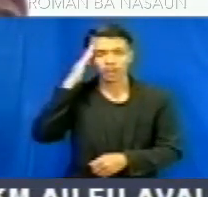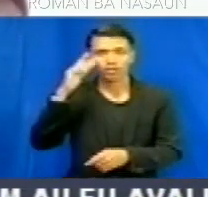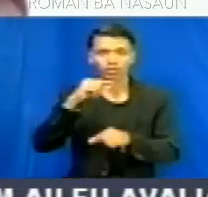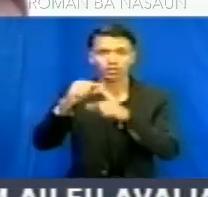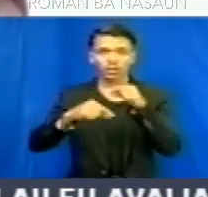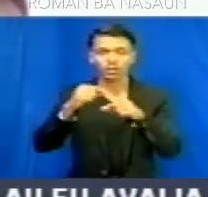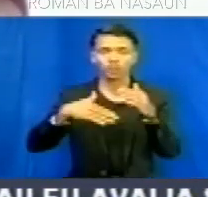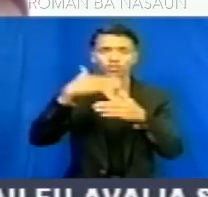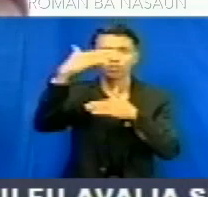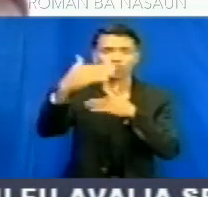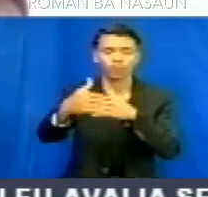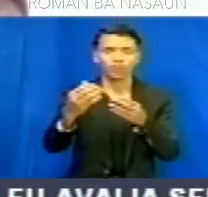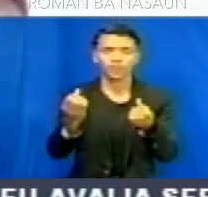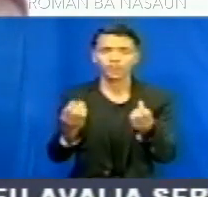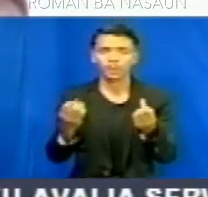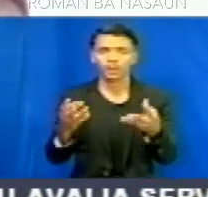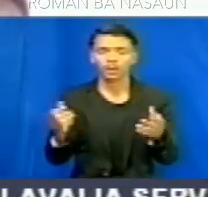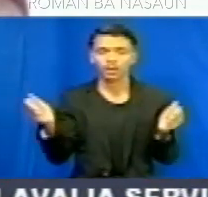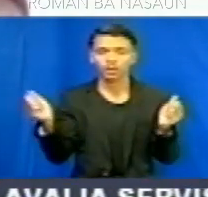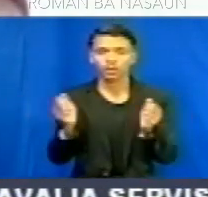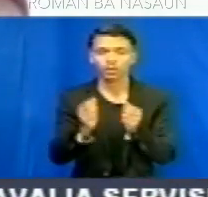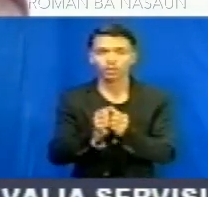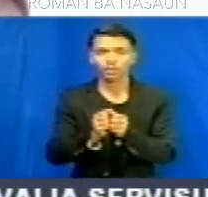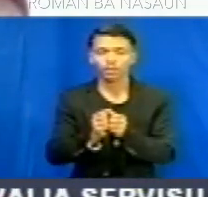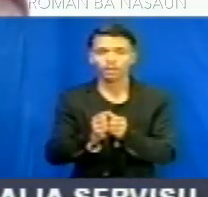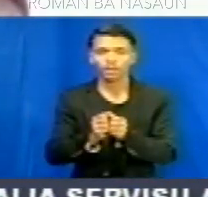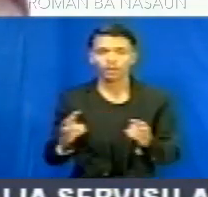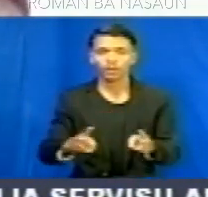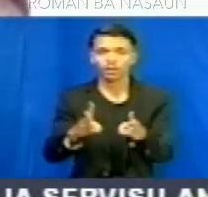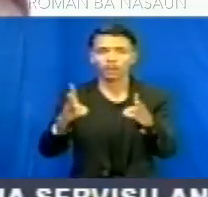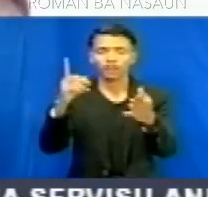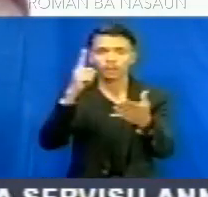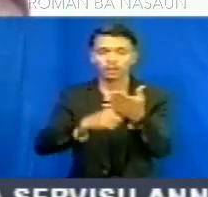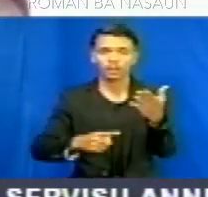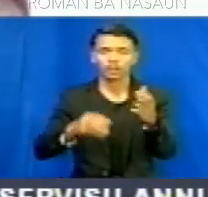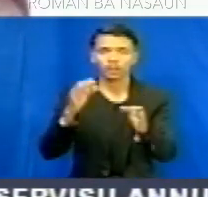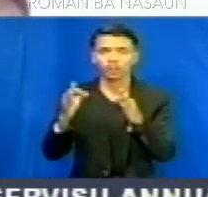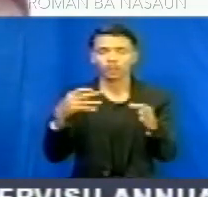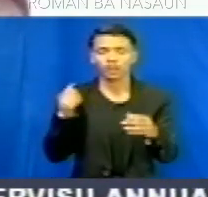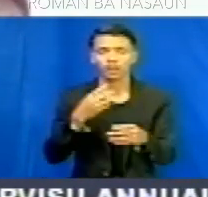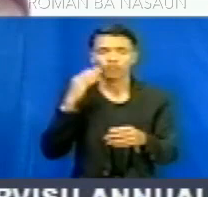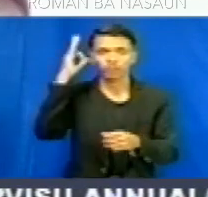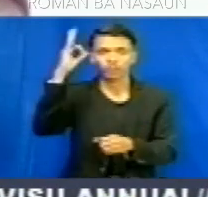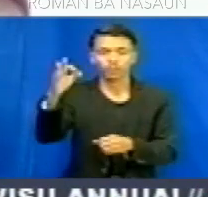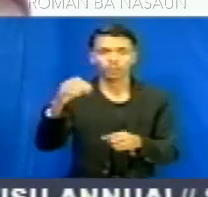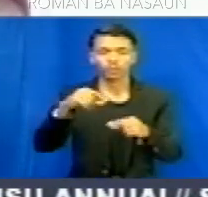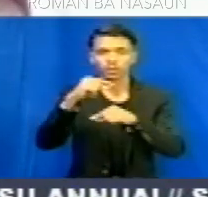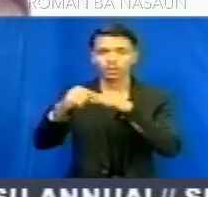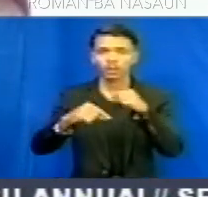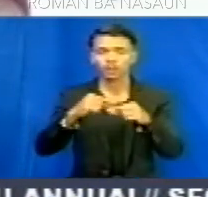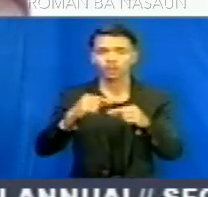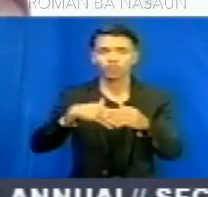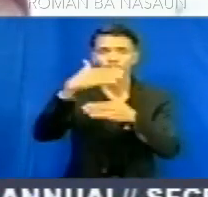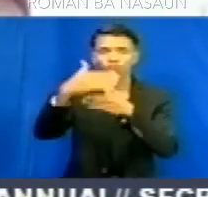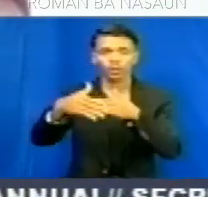geração ba o imbarak, ho, dalan saída, ma atunine a bamberua geração ba o